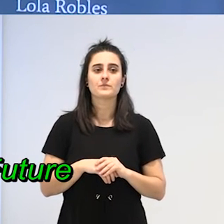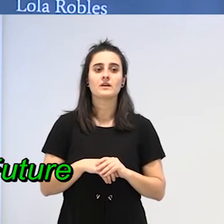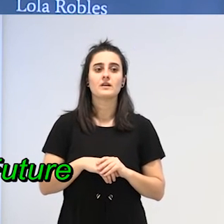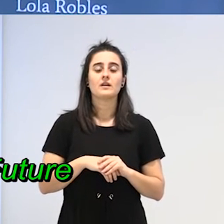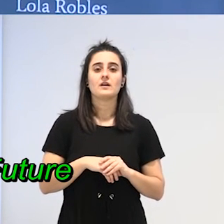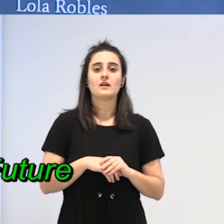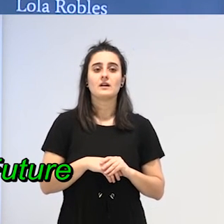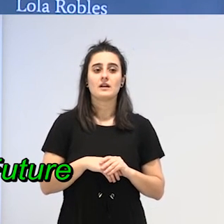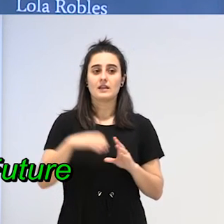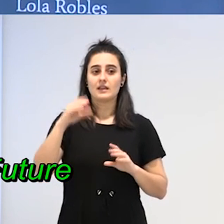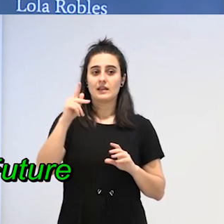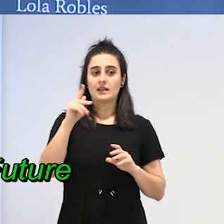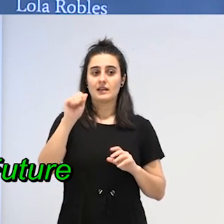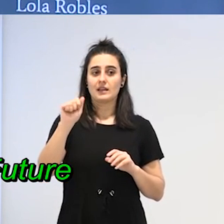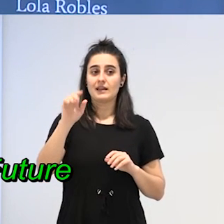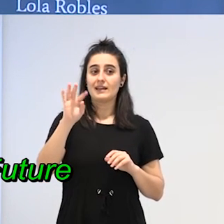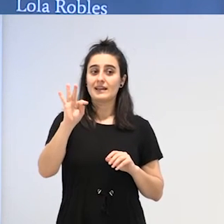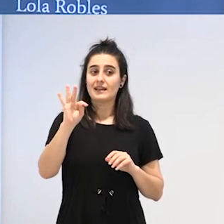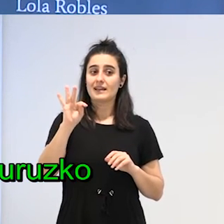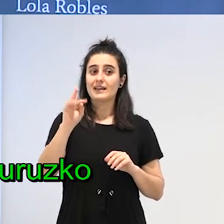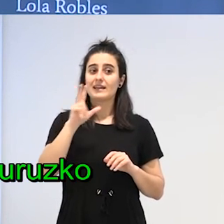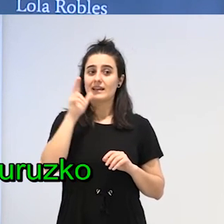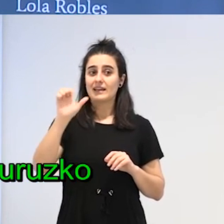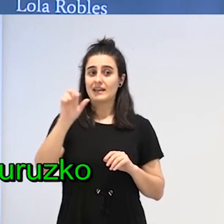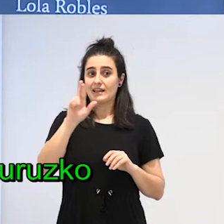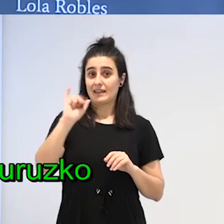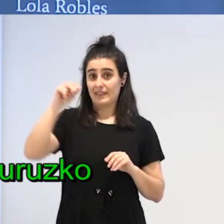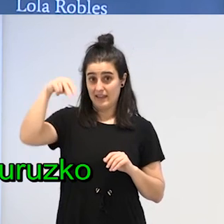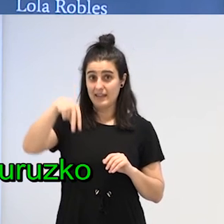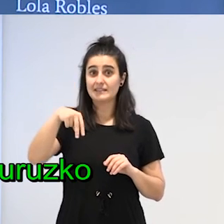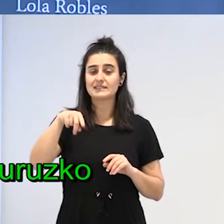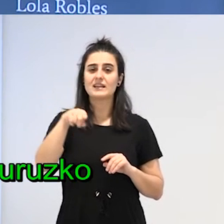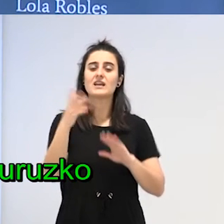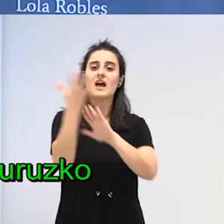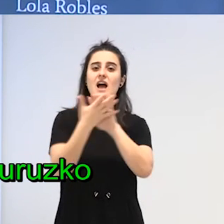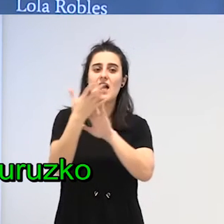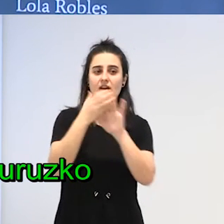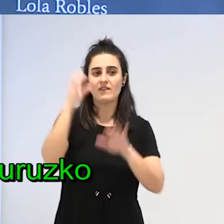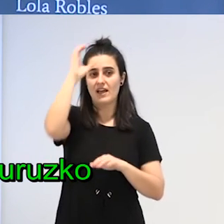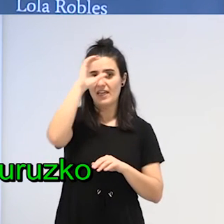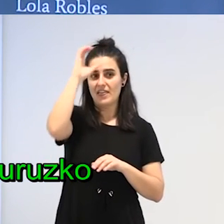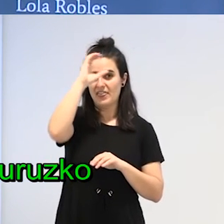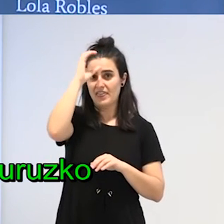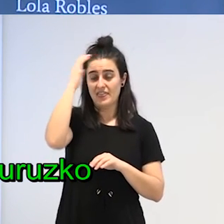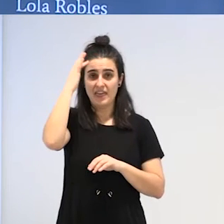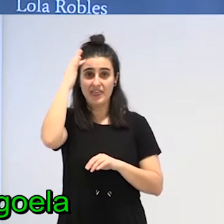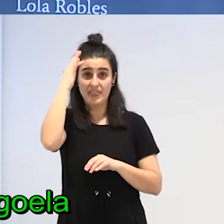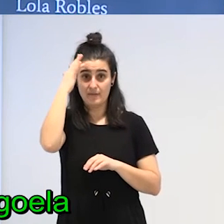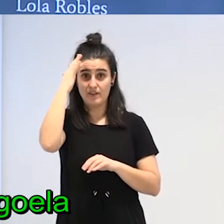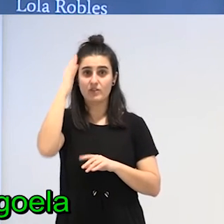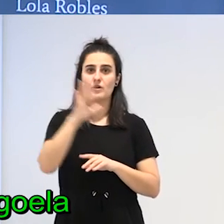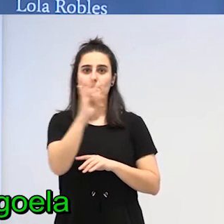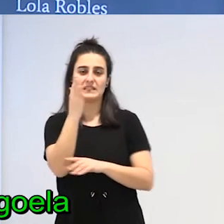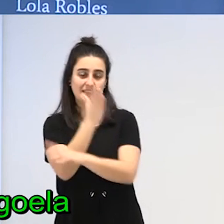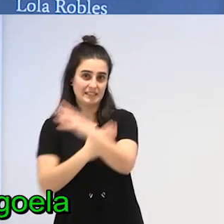Allanek Accessing the Future deitzen den zientzia fikzio eta desgaitasunari buruzko antologiaren editorea da,